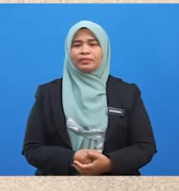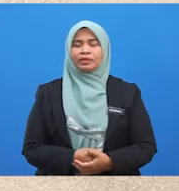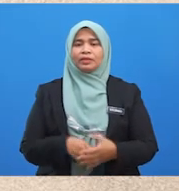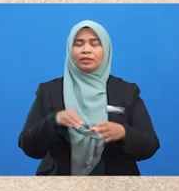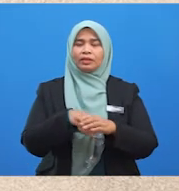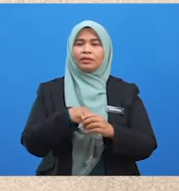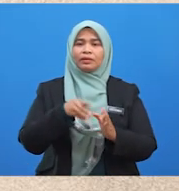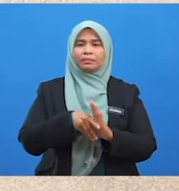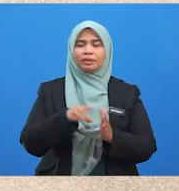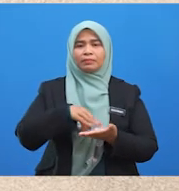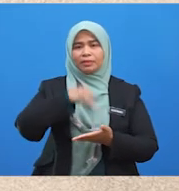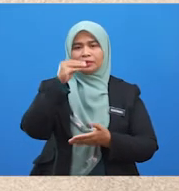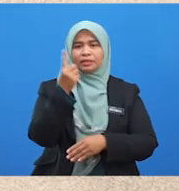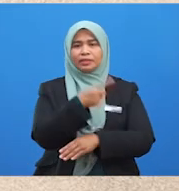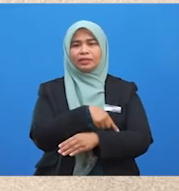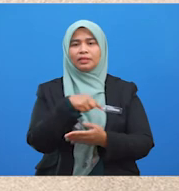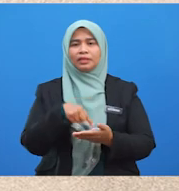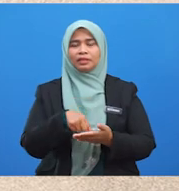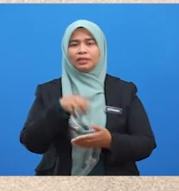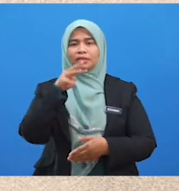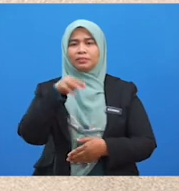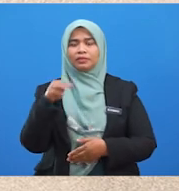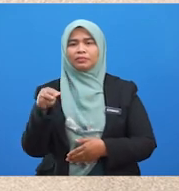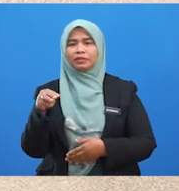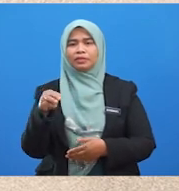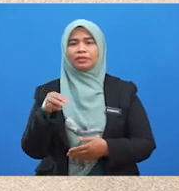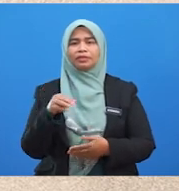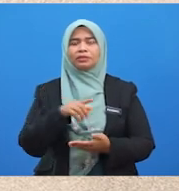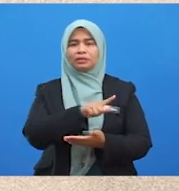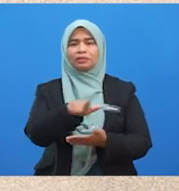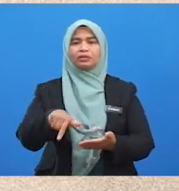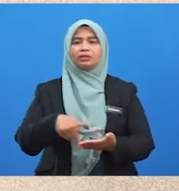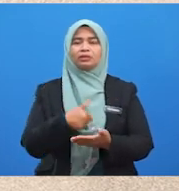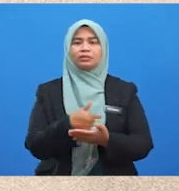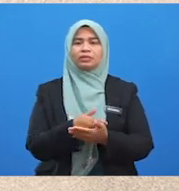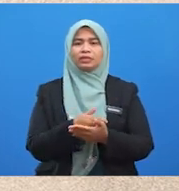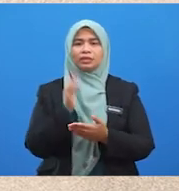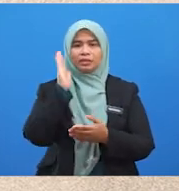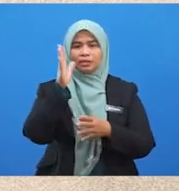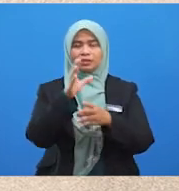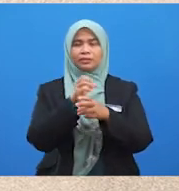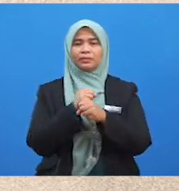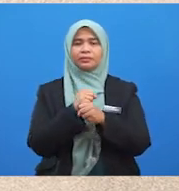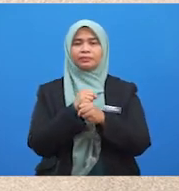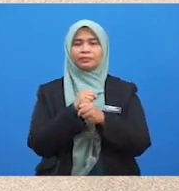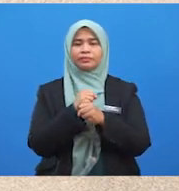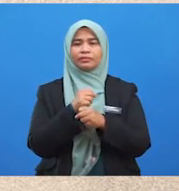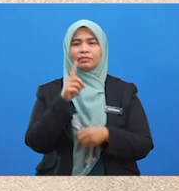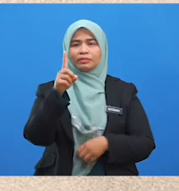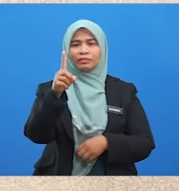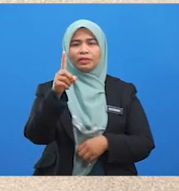Dalam pembelajaran kita pada hari ini, murid-murid secara umumnya akan dapat